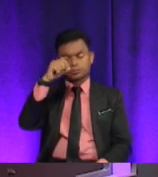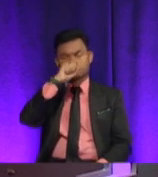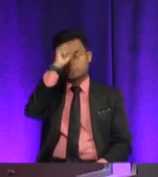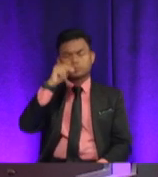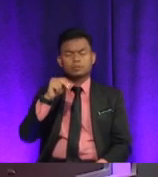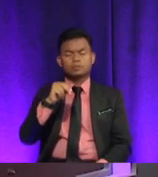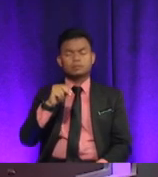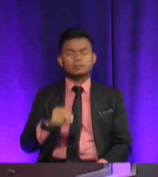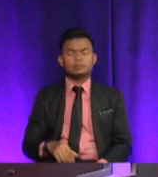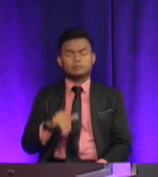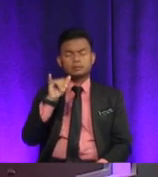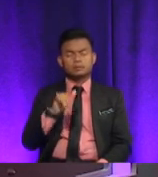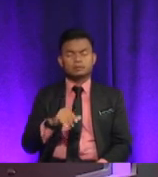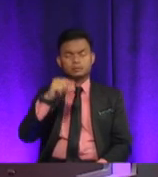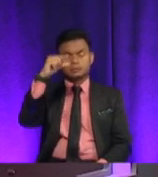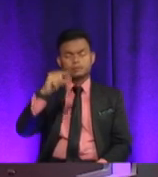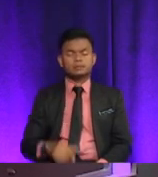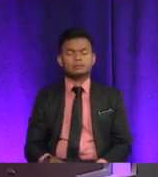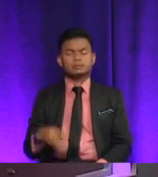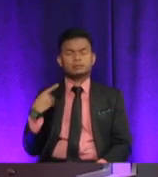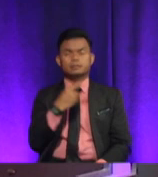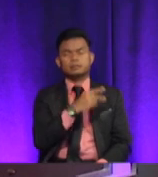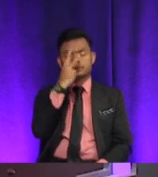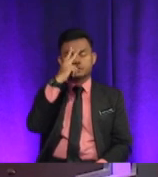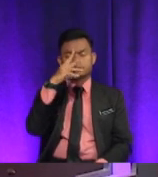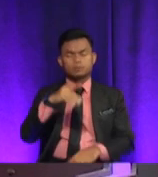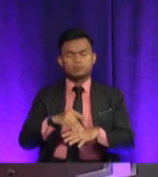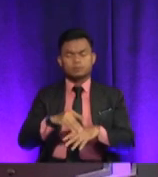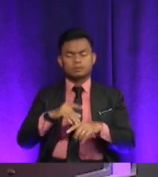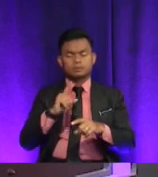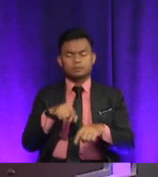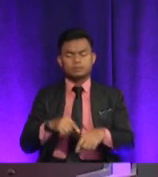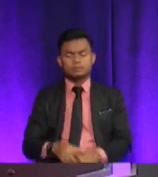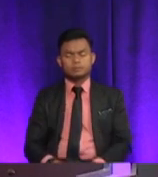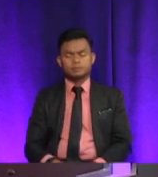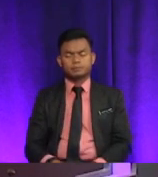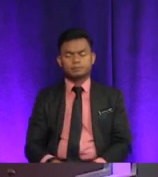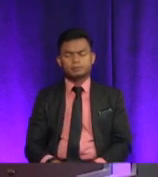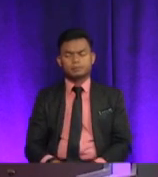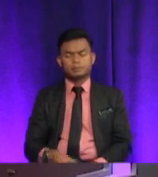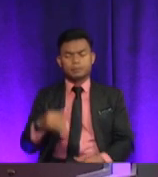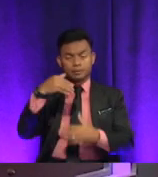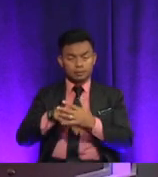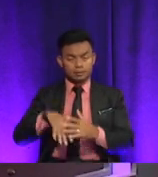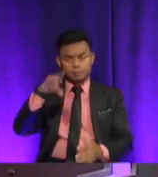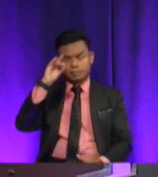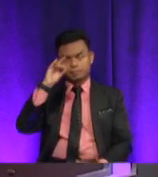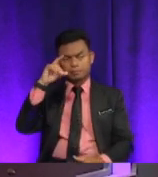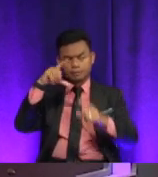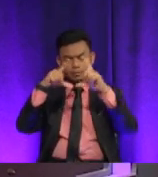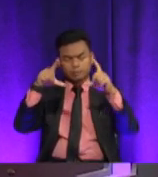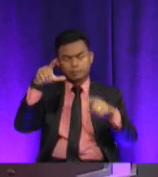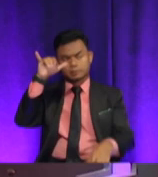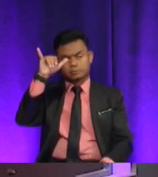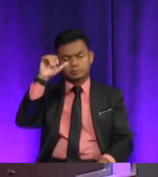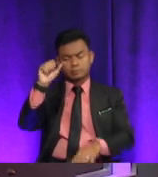Oke so kita melihat di sini oke kita kupaskan lagi dalam 8 rangkap syair yang Kita bincang dan